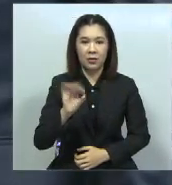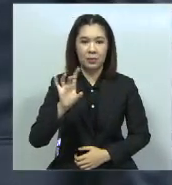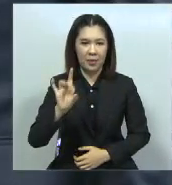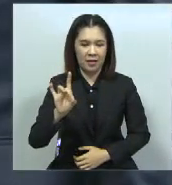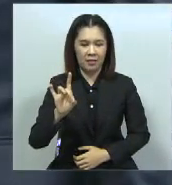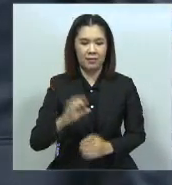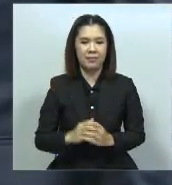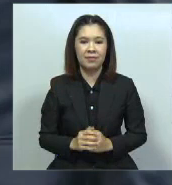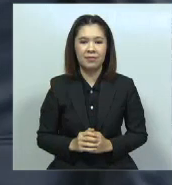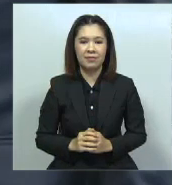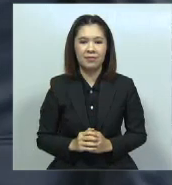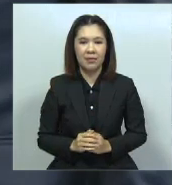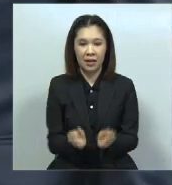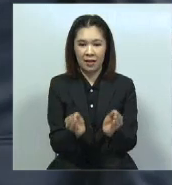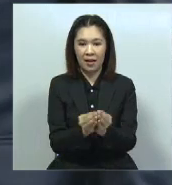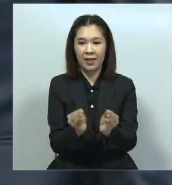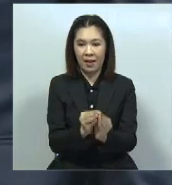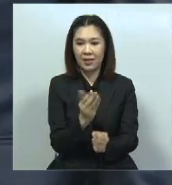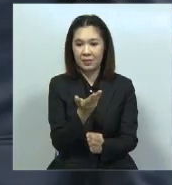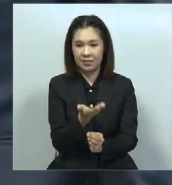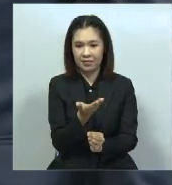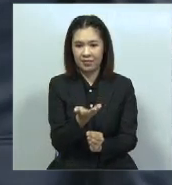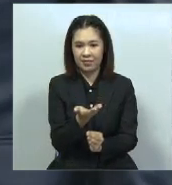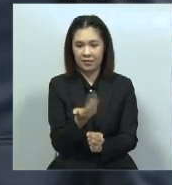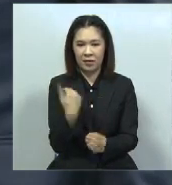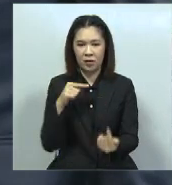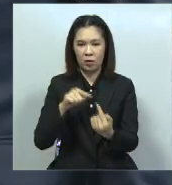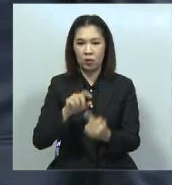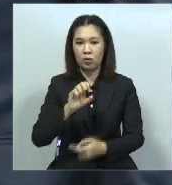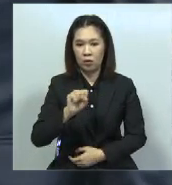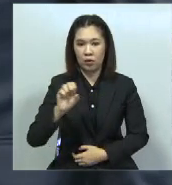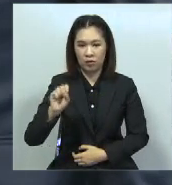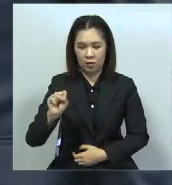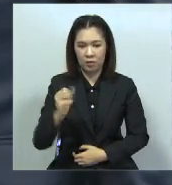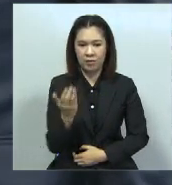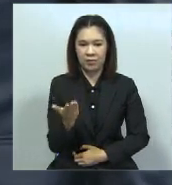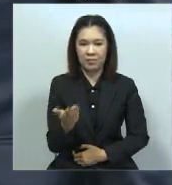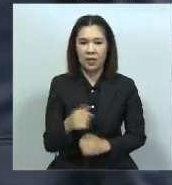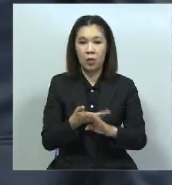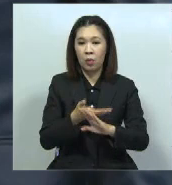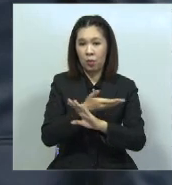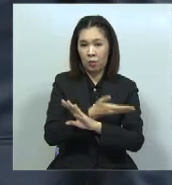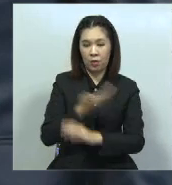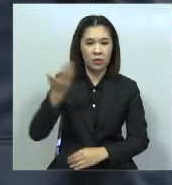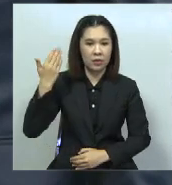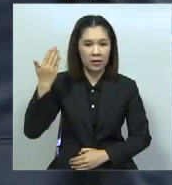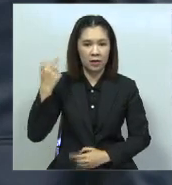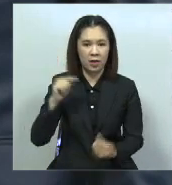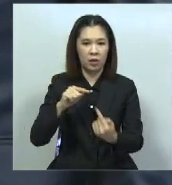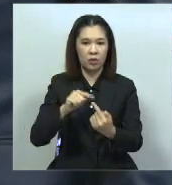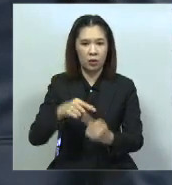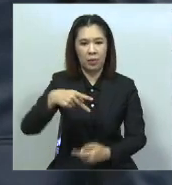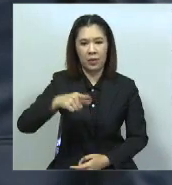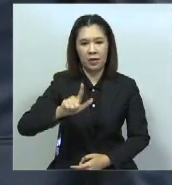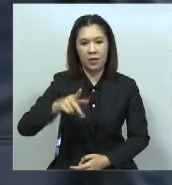นสำหรับคะแนนเบื้องต้นนะคะที่มีการแถลงจุดยืนของส.ส.แต่ละพรรคการเมืองก่อนหน้านี้นะคะคาดว่าในส่วนของพรรคพลังประช